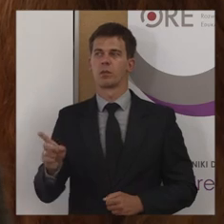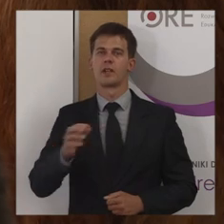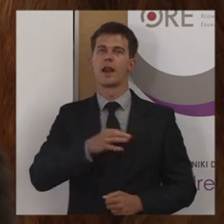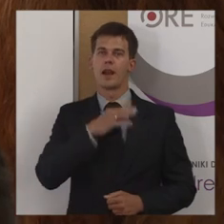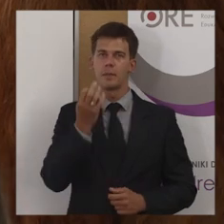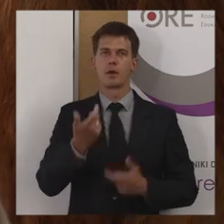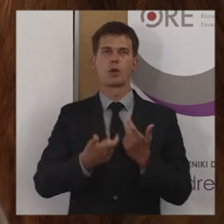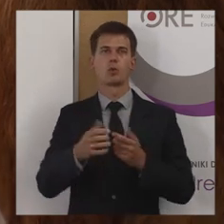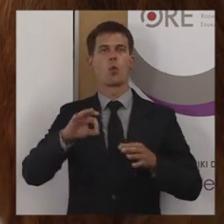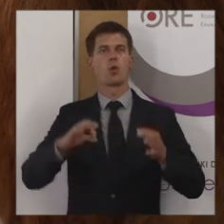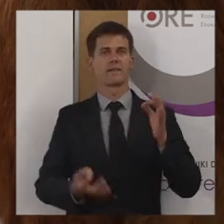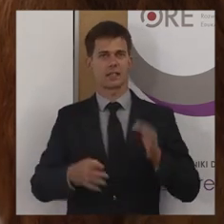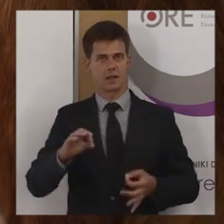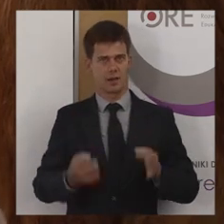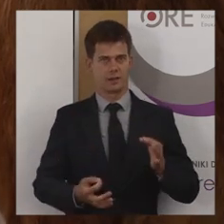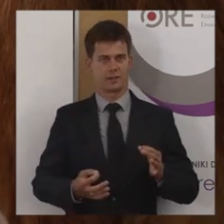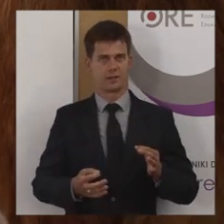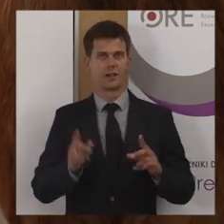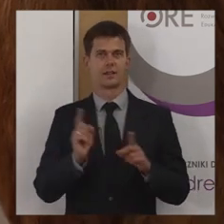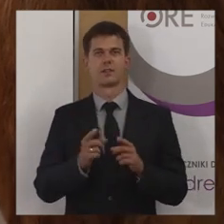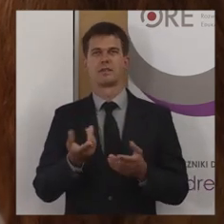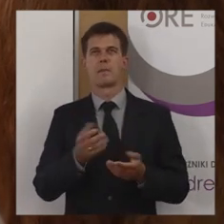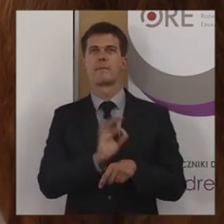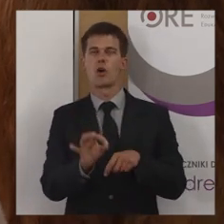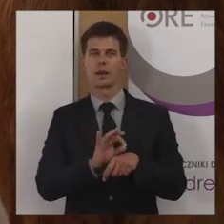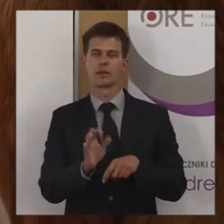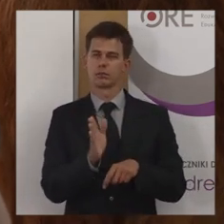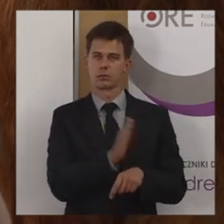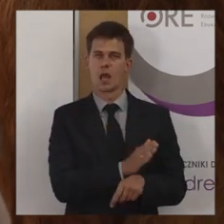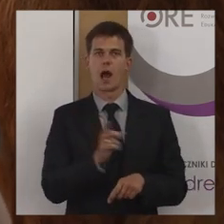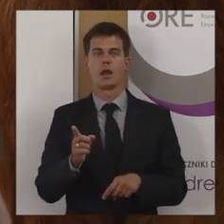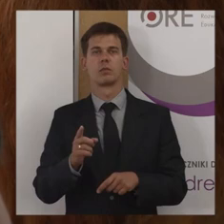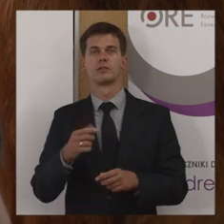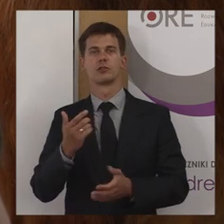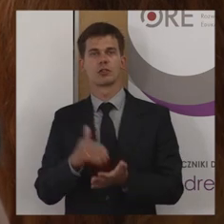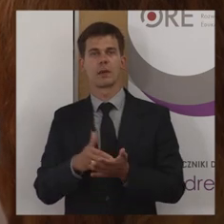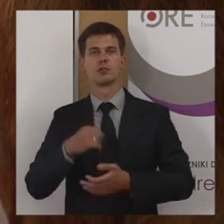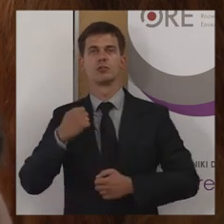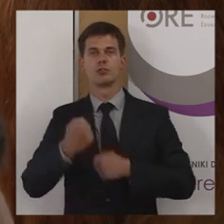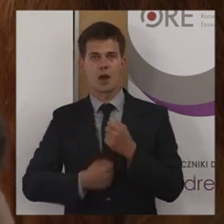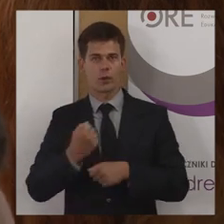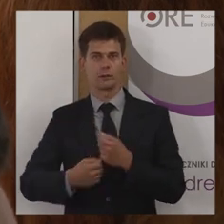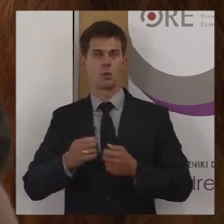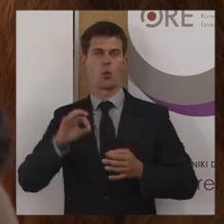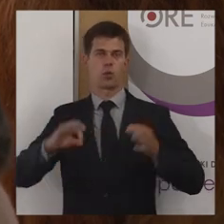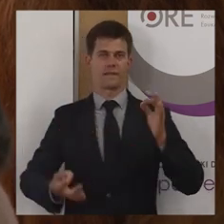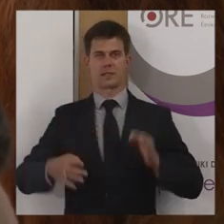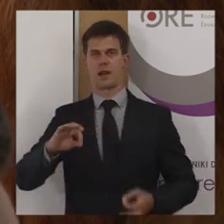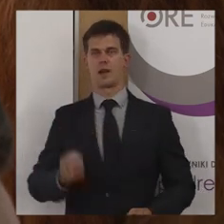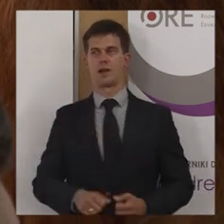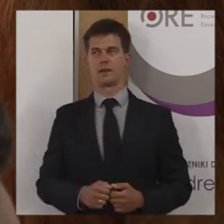o takim działaniu należałoby mówić, bardziej nawet niż o projektowaniu uniwersalnym, takie uniwersalne podejście, jak